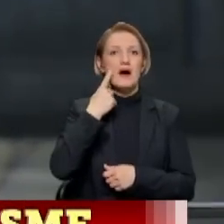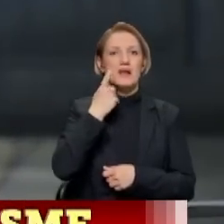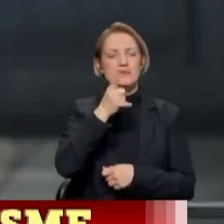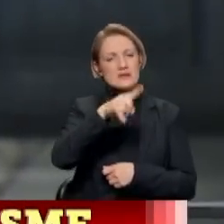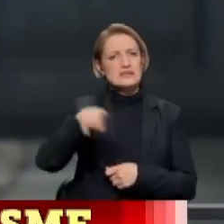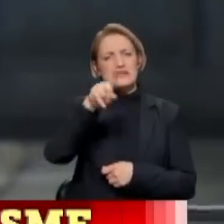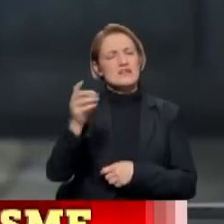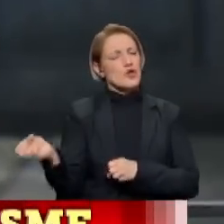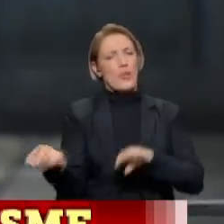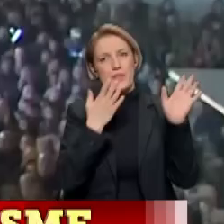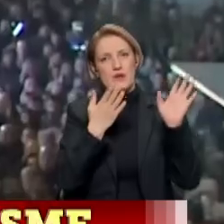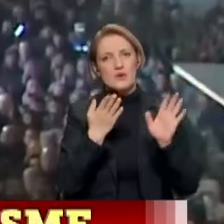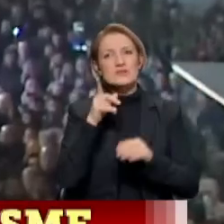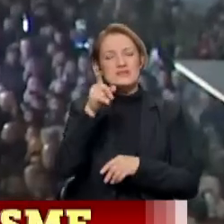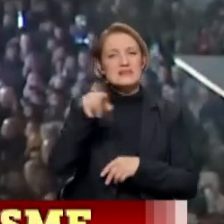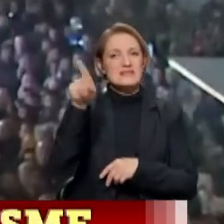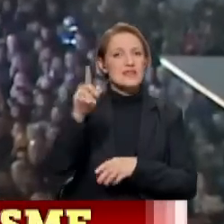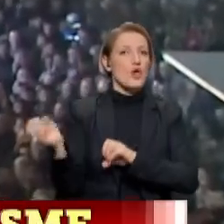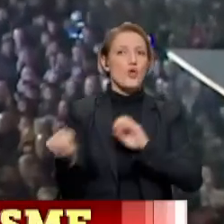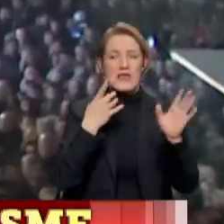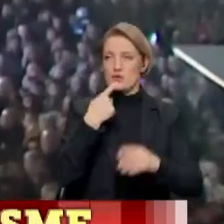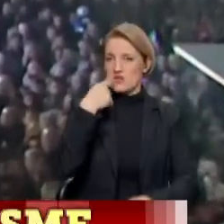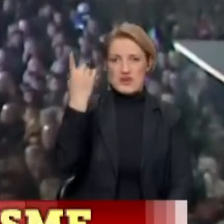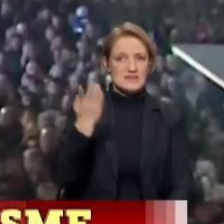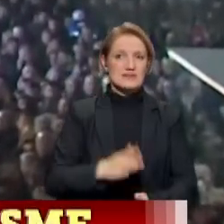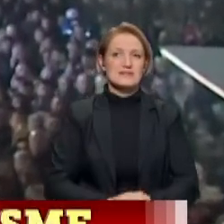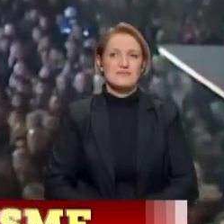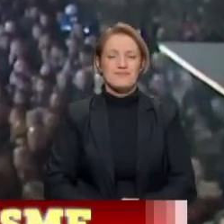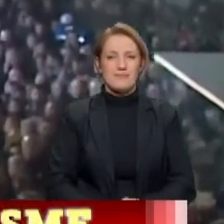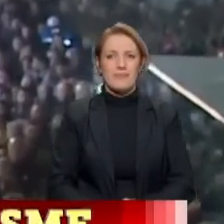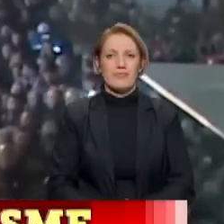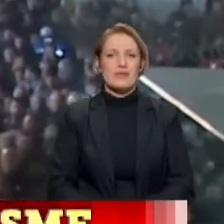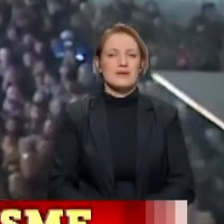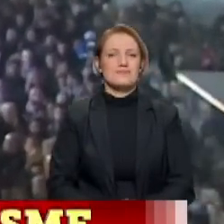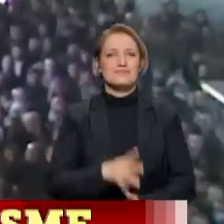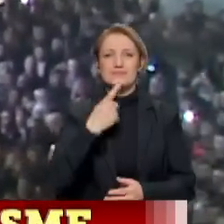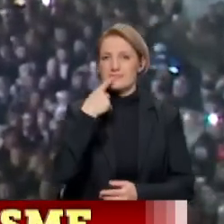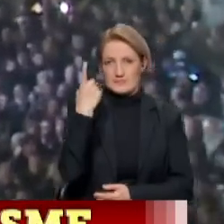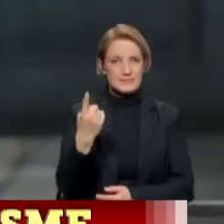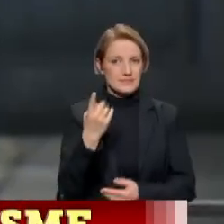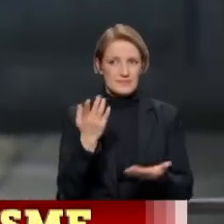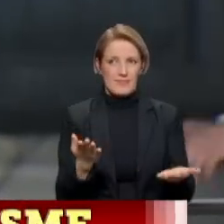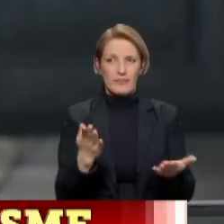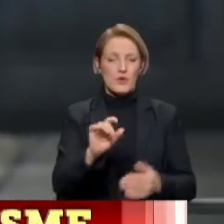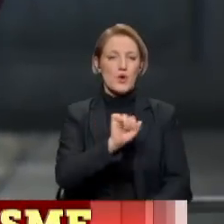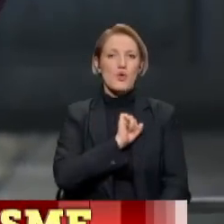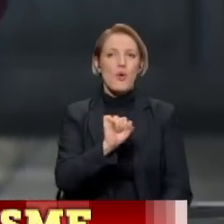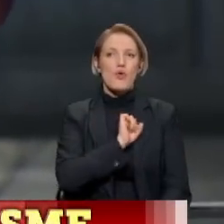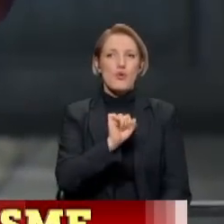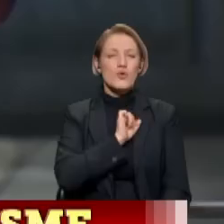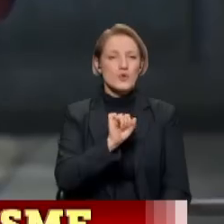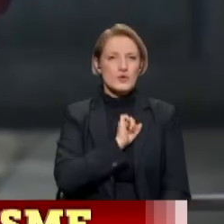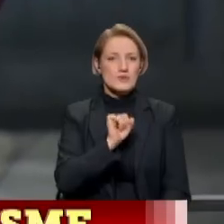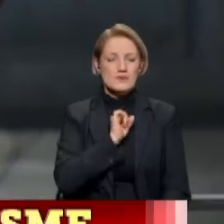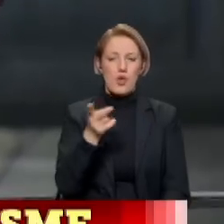sizi gönderiyoruz. Sizi gönderiyoruz diyeceksiniz. Ve diyeceksiniz ki korkunun